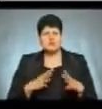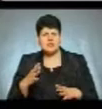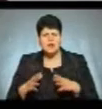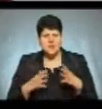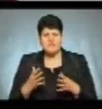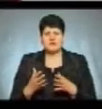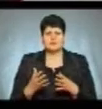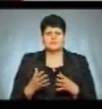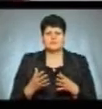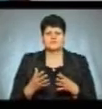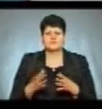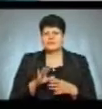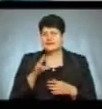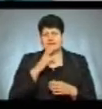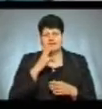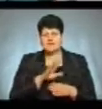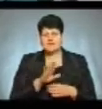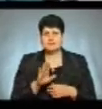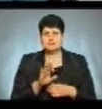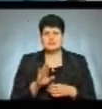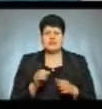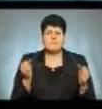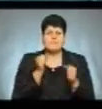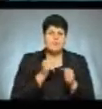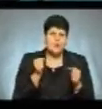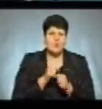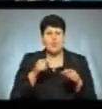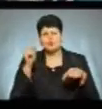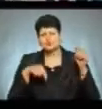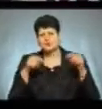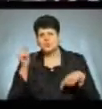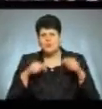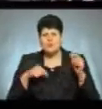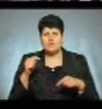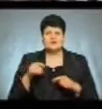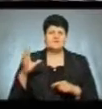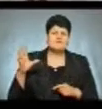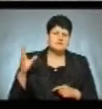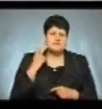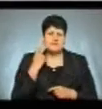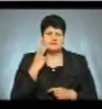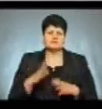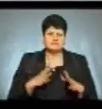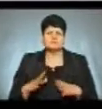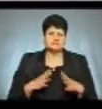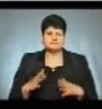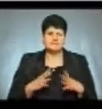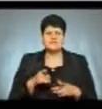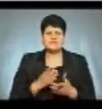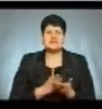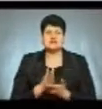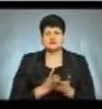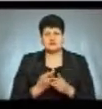І незважаючи ні на мороз, ні на дощ, все тренування. Я думаю, він заслужив